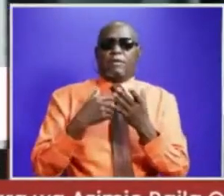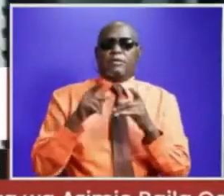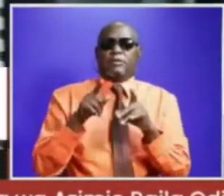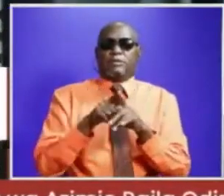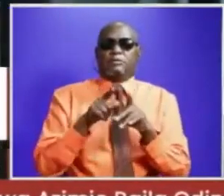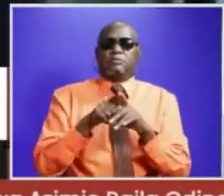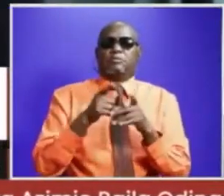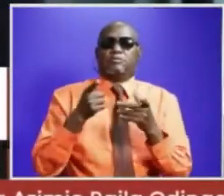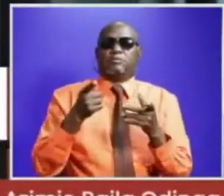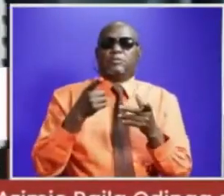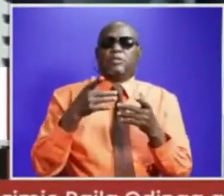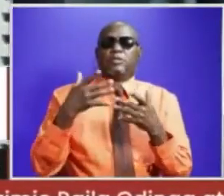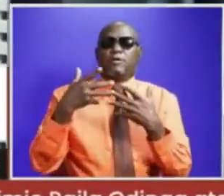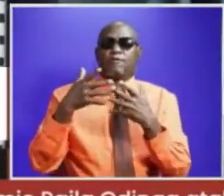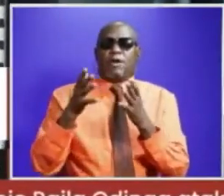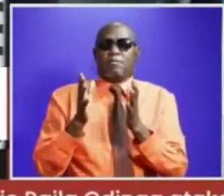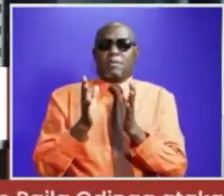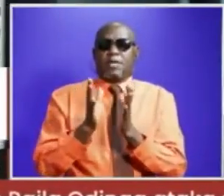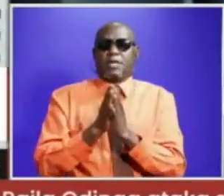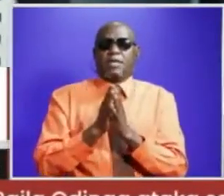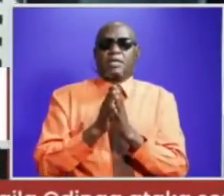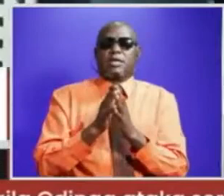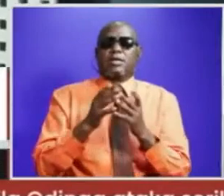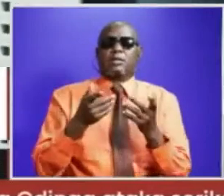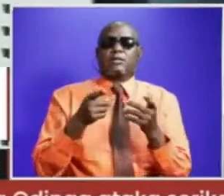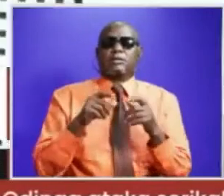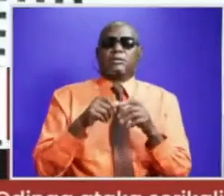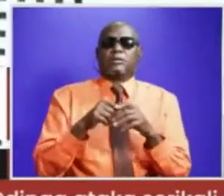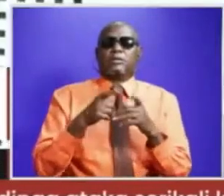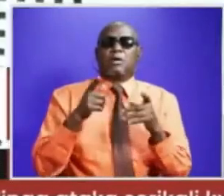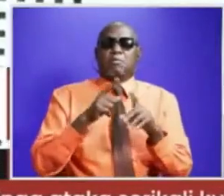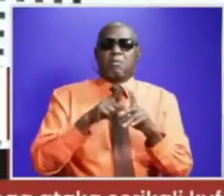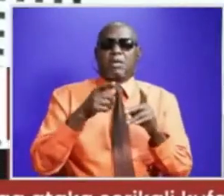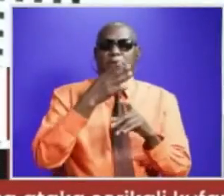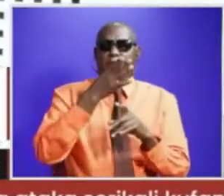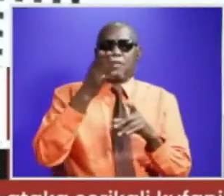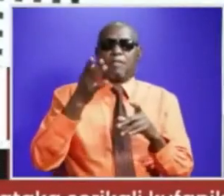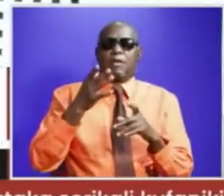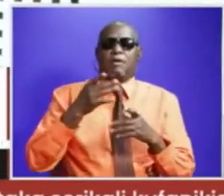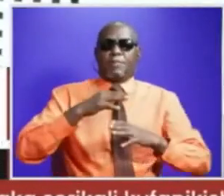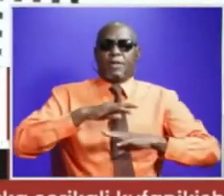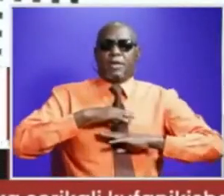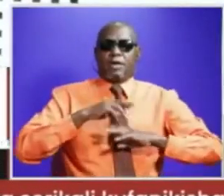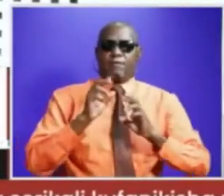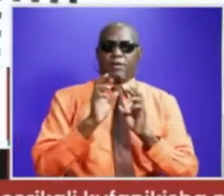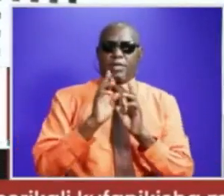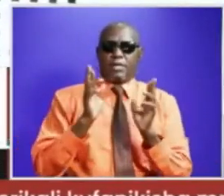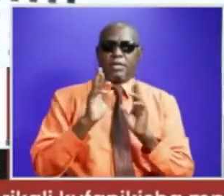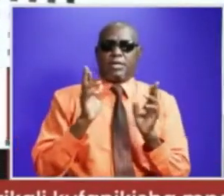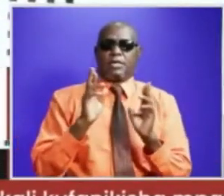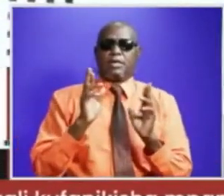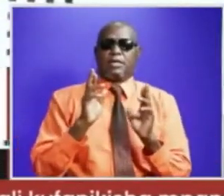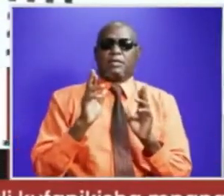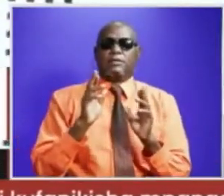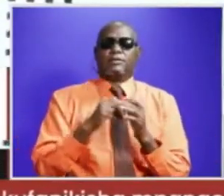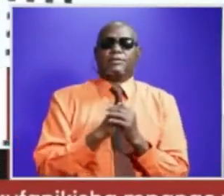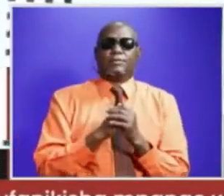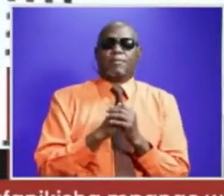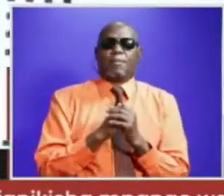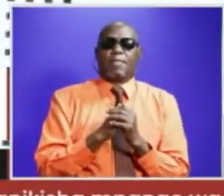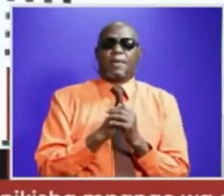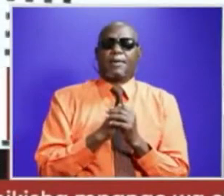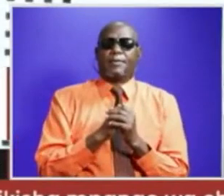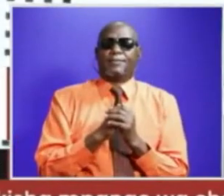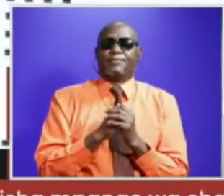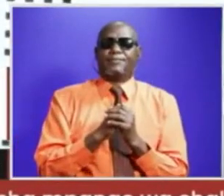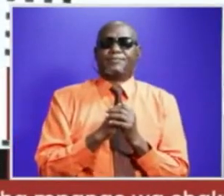kijamii, lakini watangazaji wamesema wamejihami vya kutosha ili kuhakikisha upekee wao ungalipo. Being in this space,